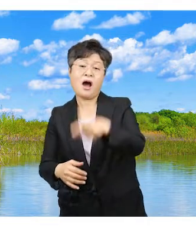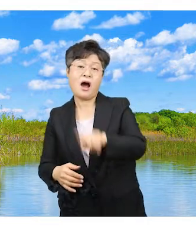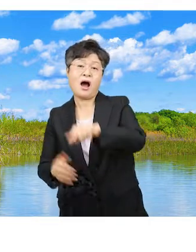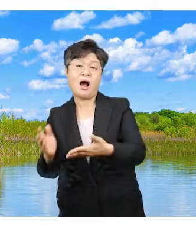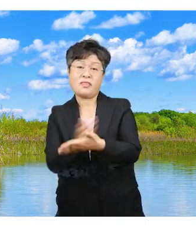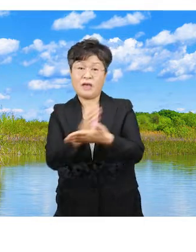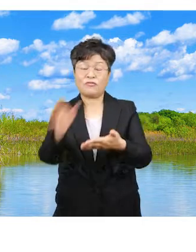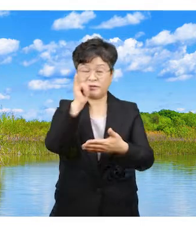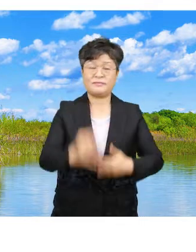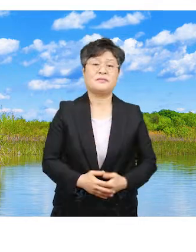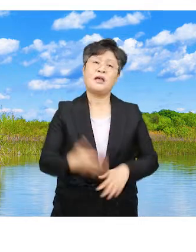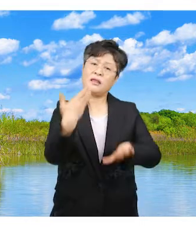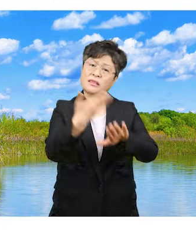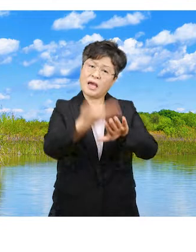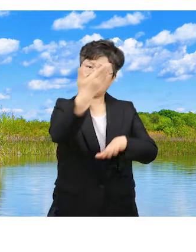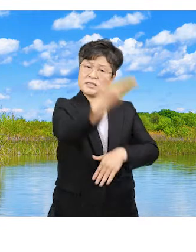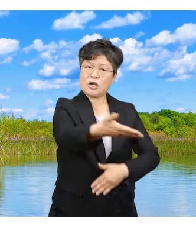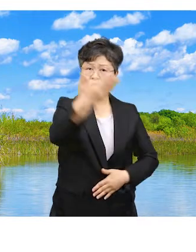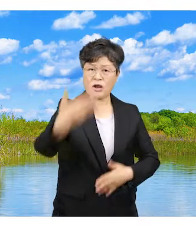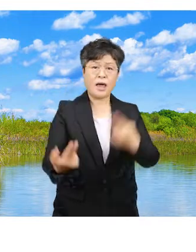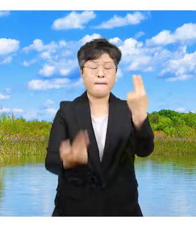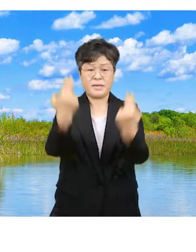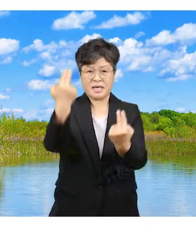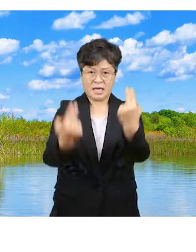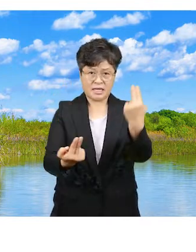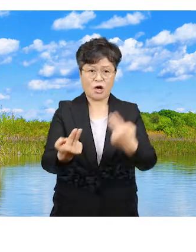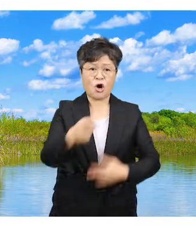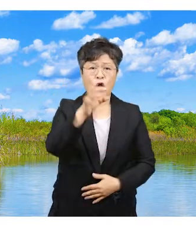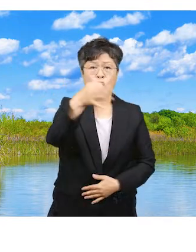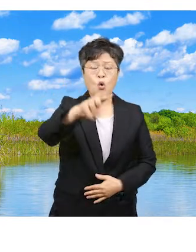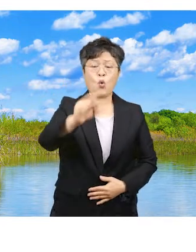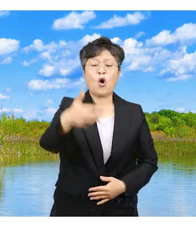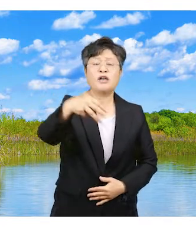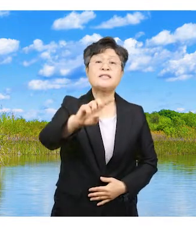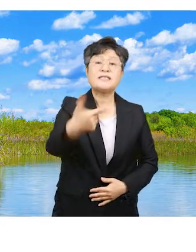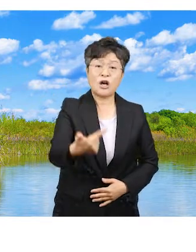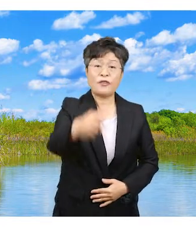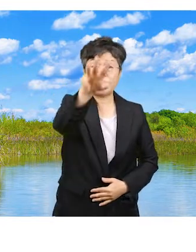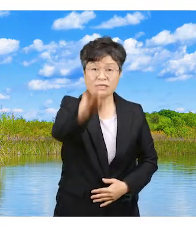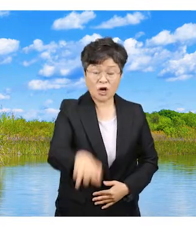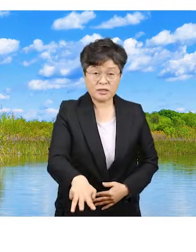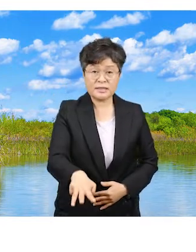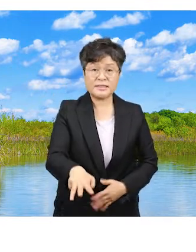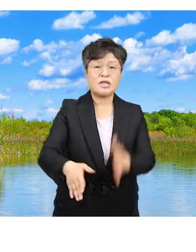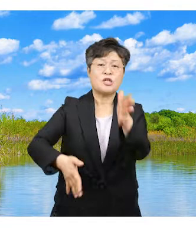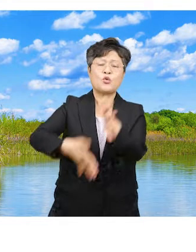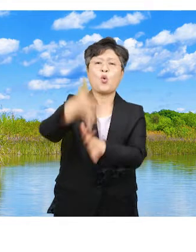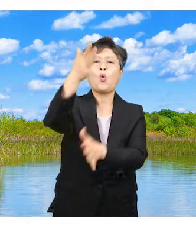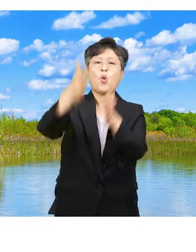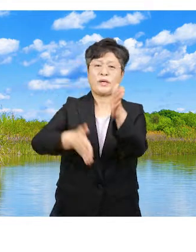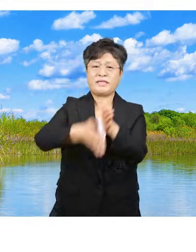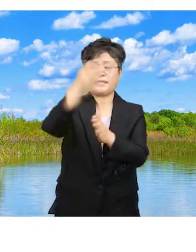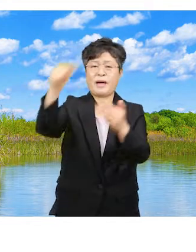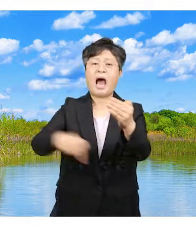있습니다. 다른 천에 비해서 이 원천천 지역이야말로 도심 안으로